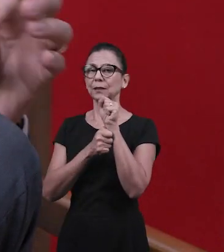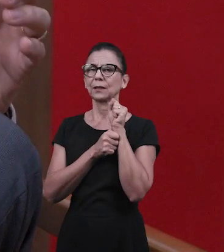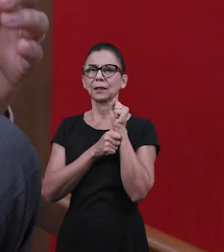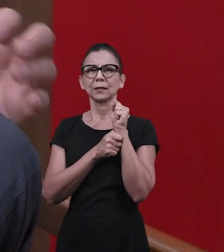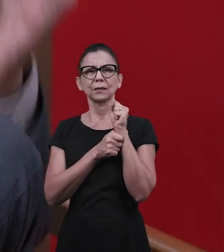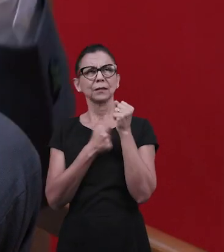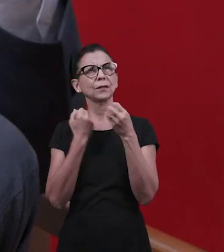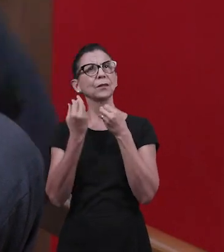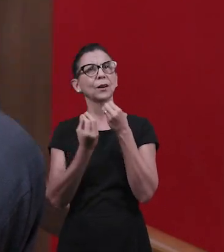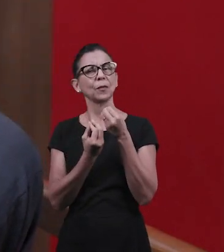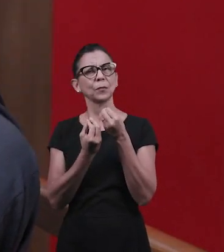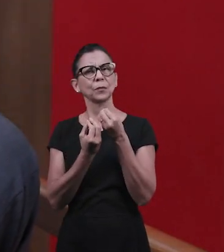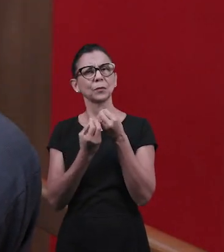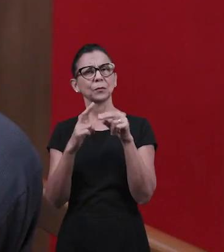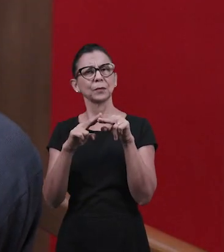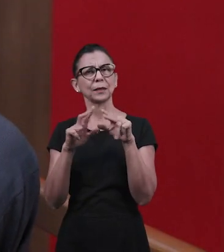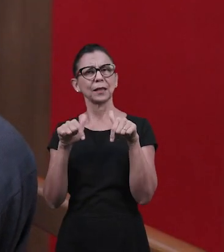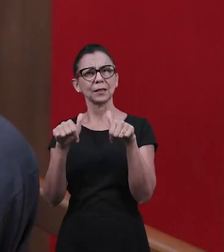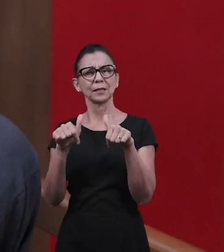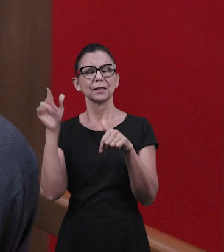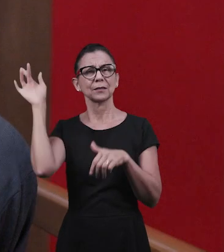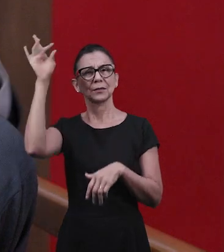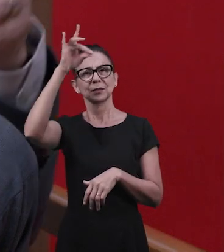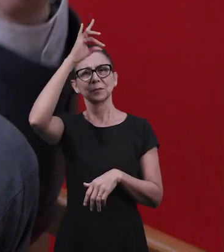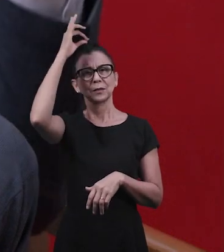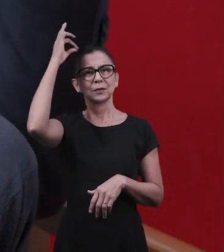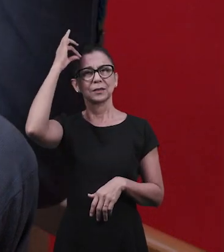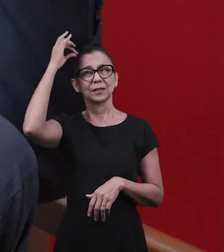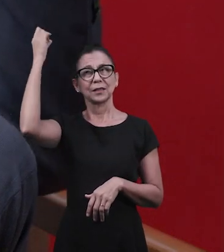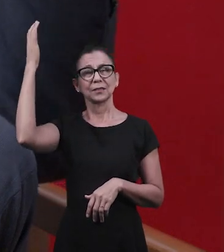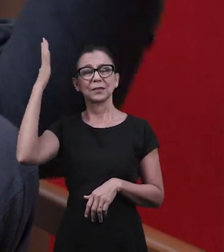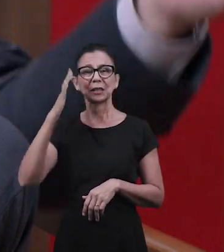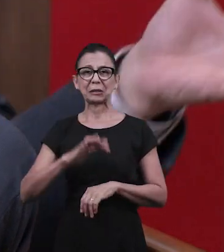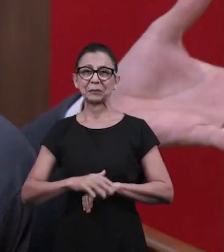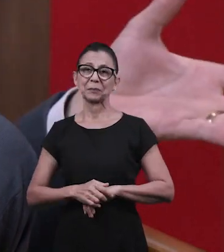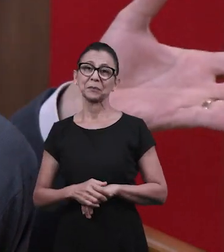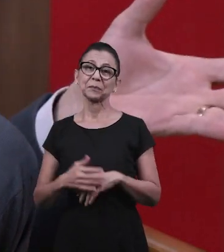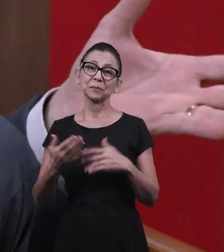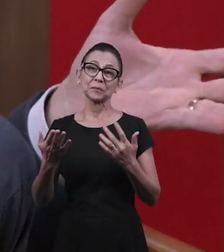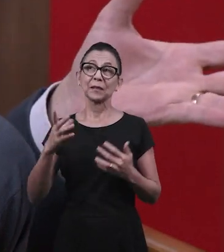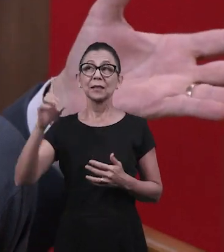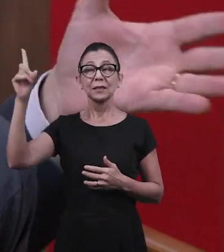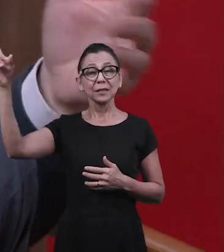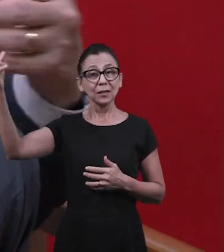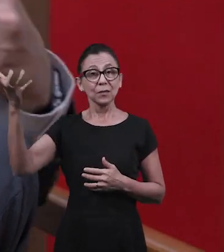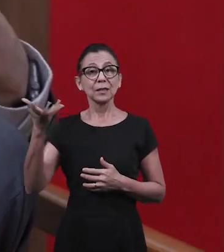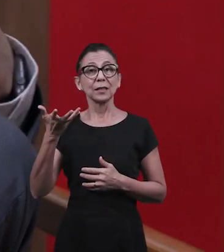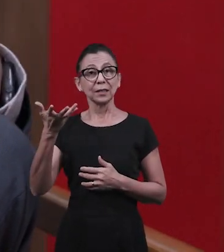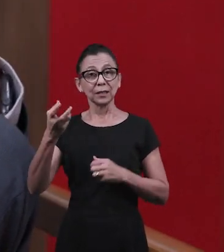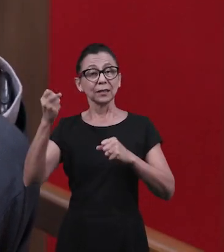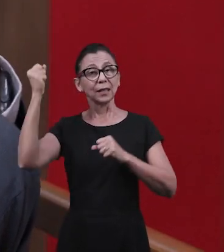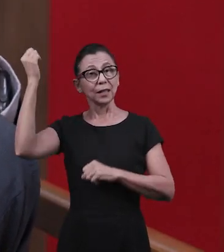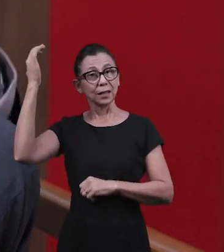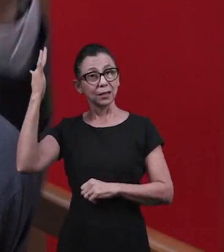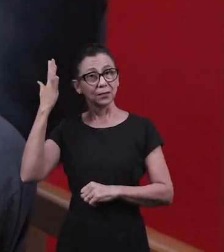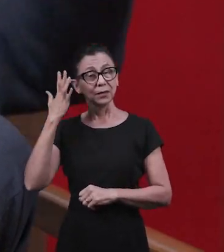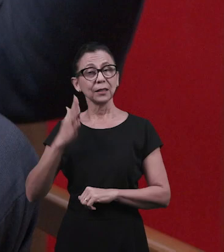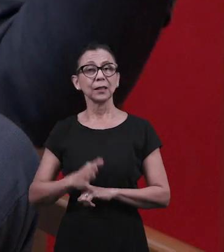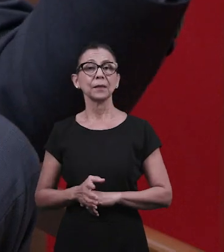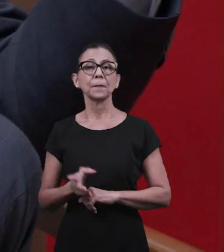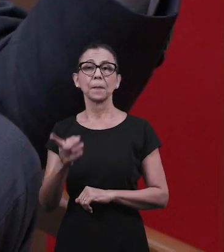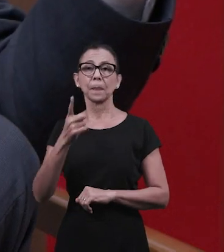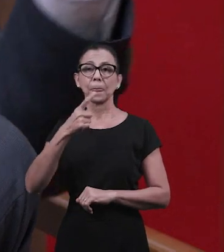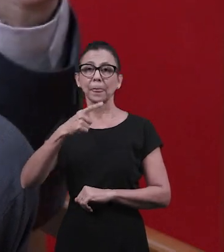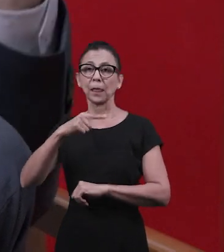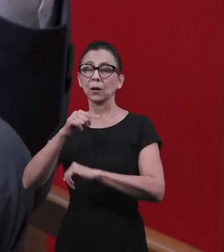savez quelle est la merveille? Dieu, il est prêt à révéler. Nous pouvons arriver à sa présence par la